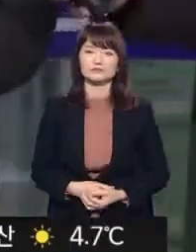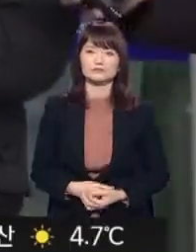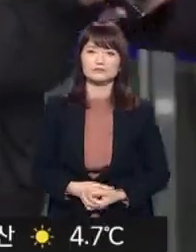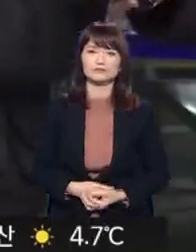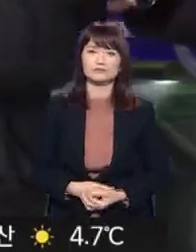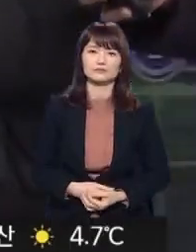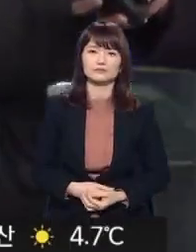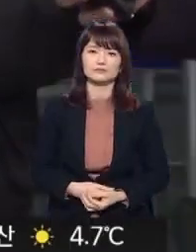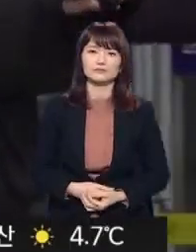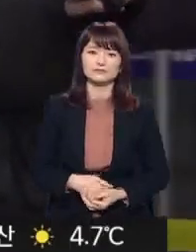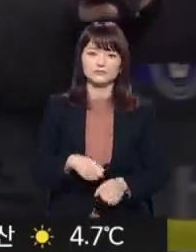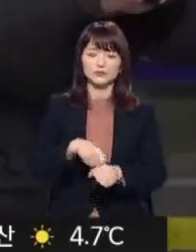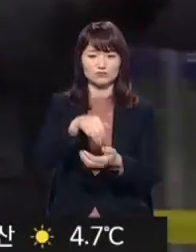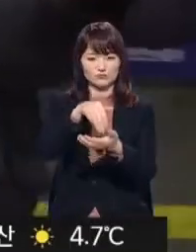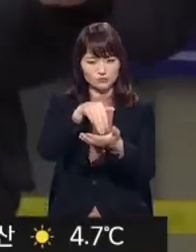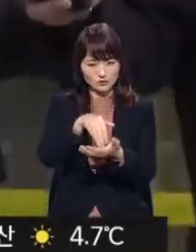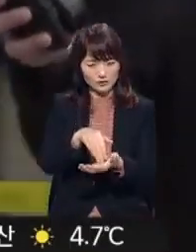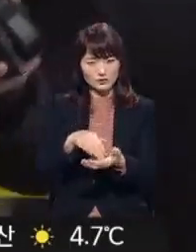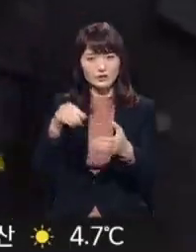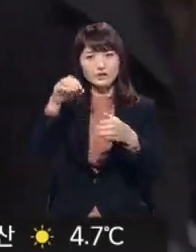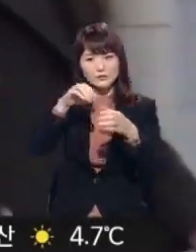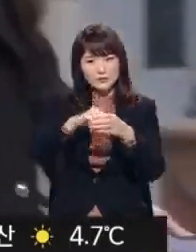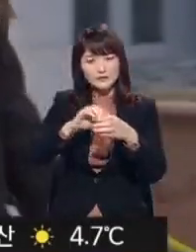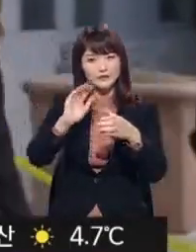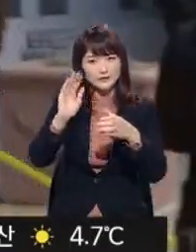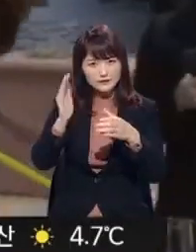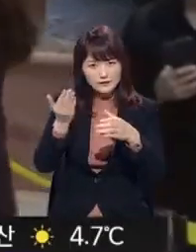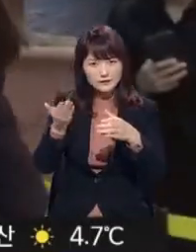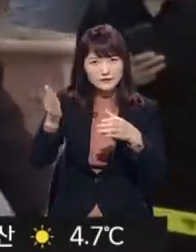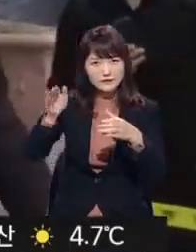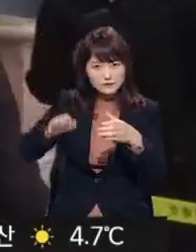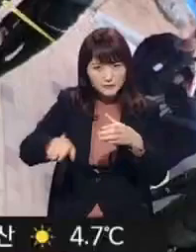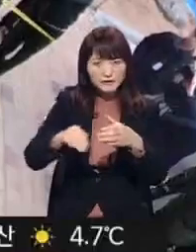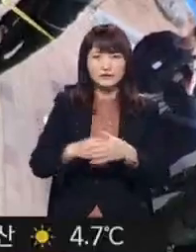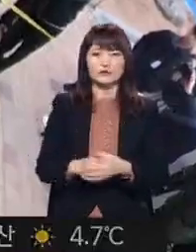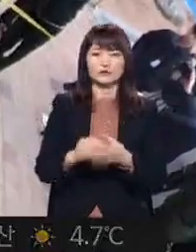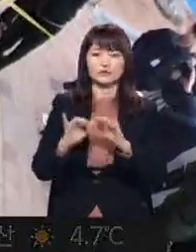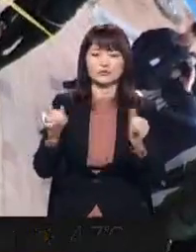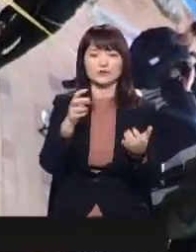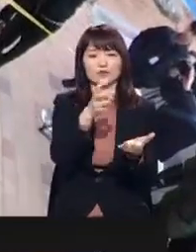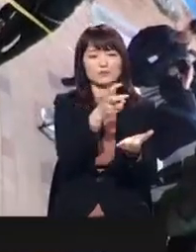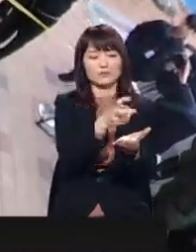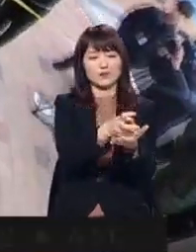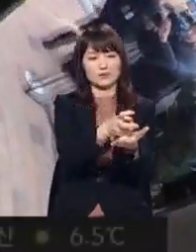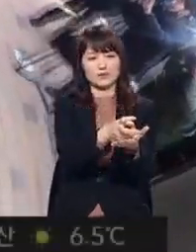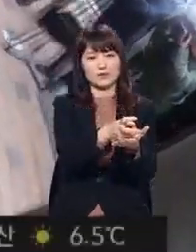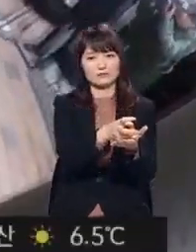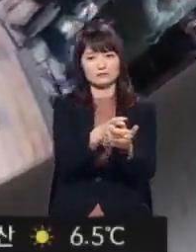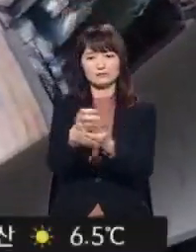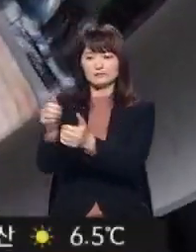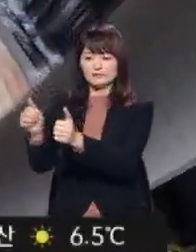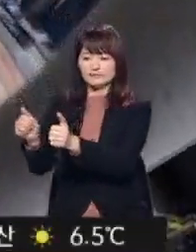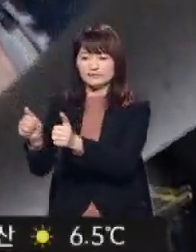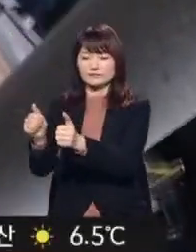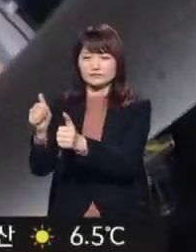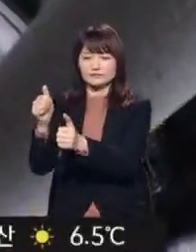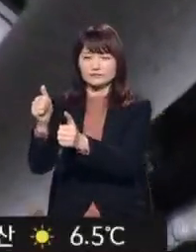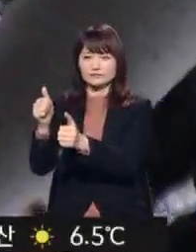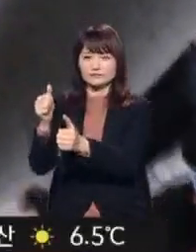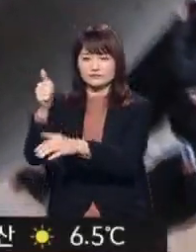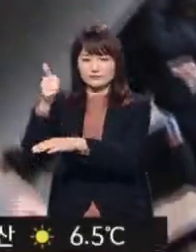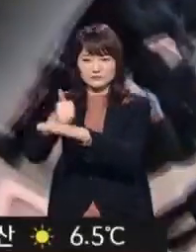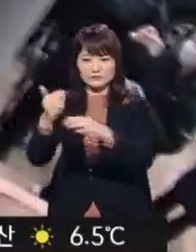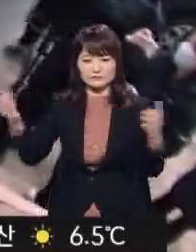반영이 안 되지는 않을 겁니다 그렇더라도 저도 늘 얘기하는게 이제 국 법감정과 사실 법원의 판단은 최대한